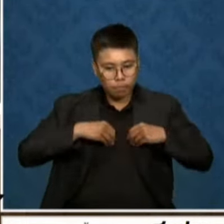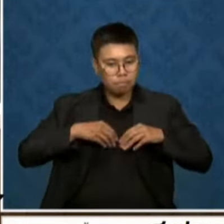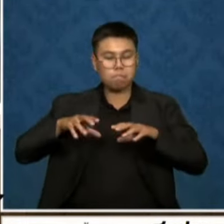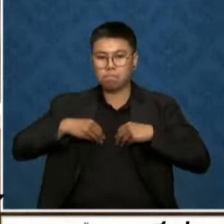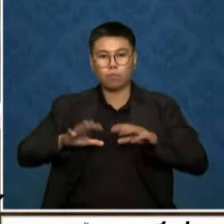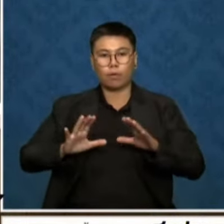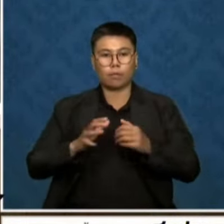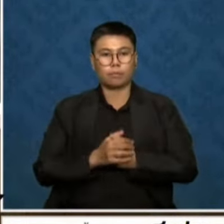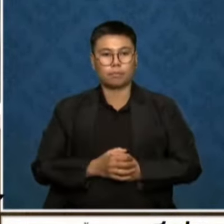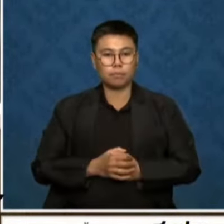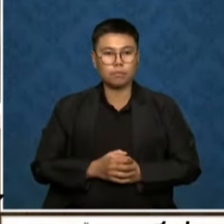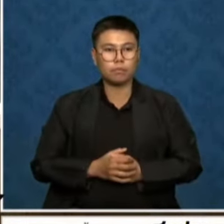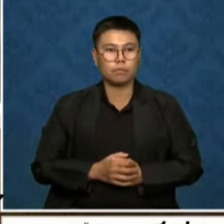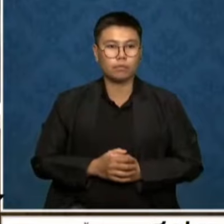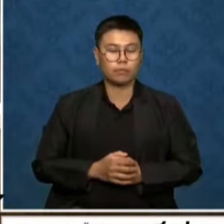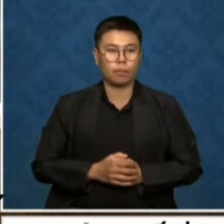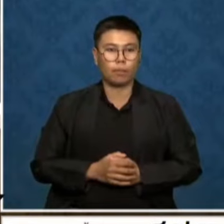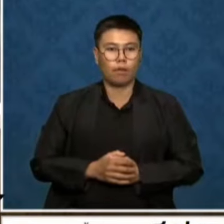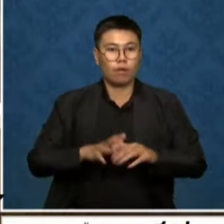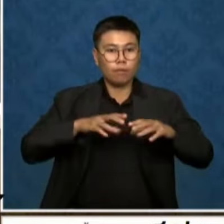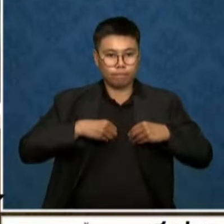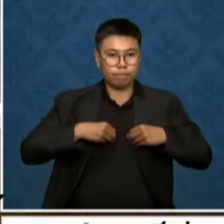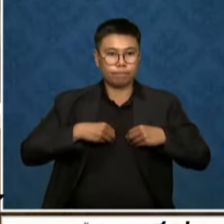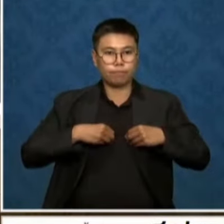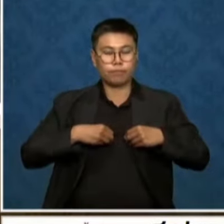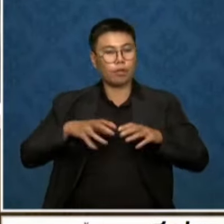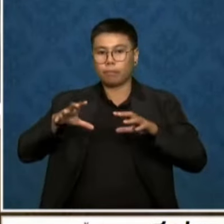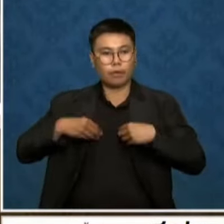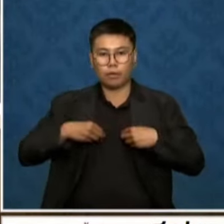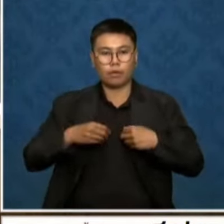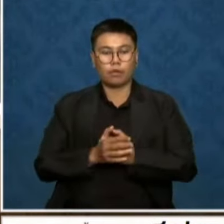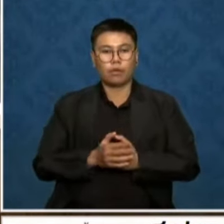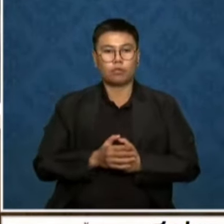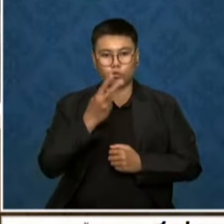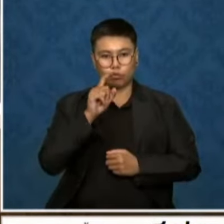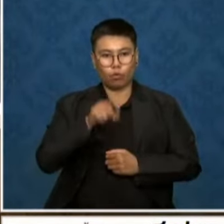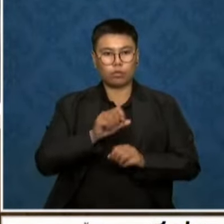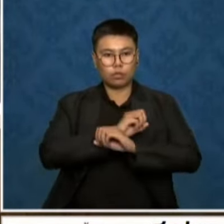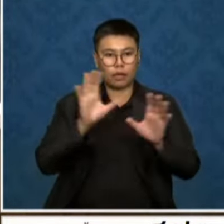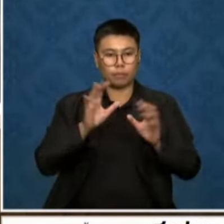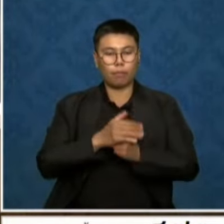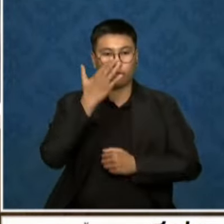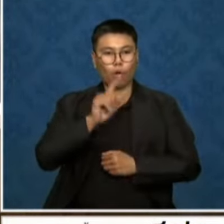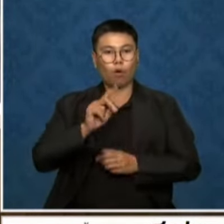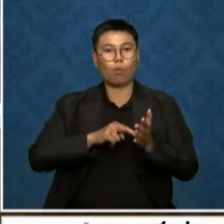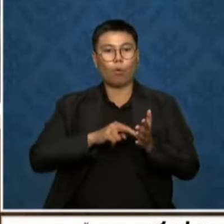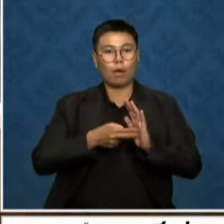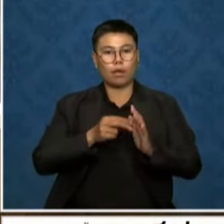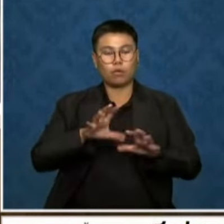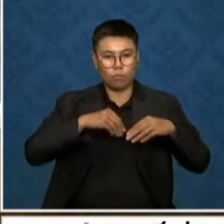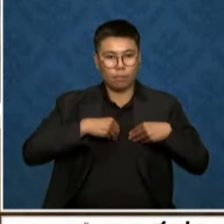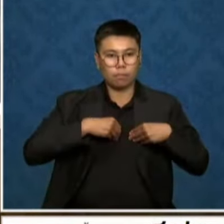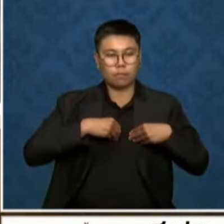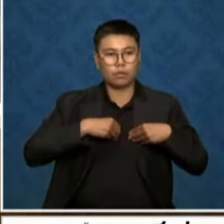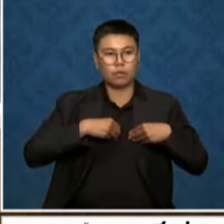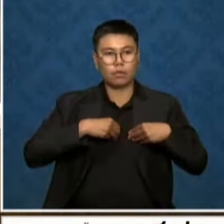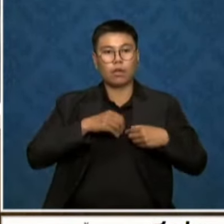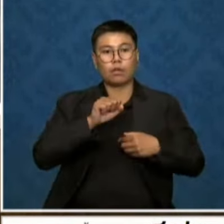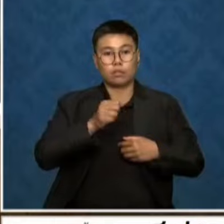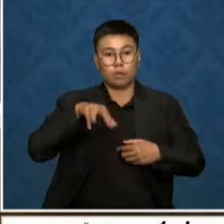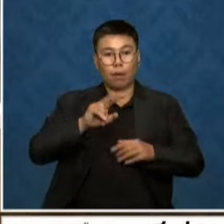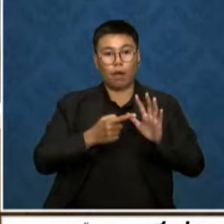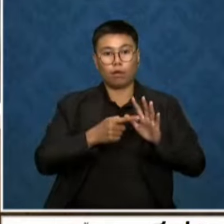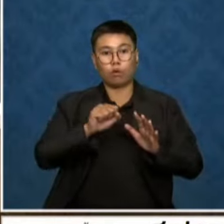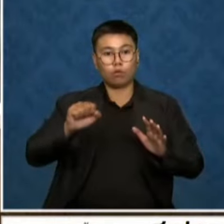ไม่เห็นด้วยเห็นด้วยหรือไม่เห็นด้วยนะครับให้ชัดเพราะอะไรครับเพราะความหมายของเห็นด้วยนี่คือสภา